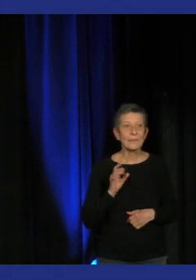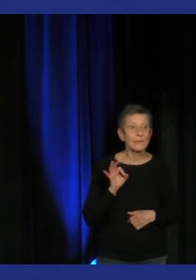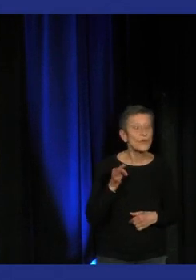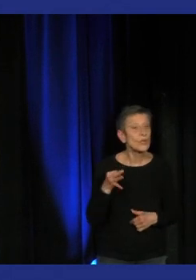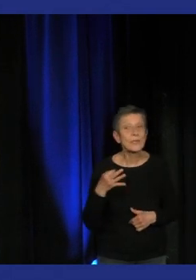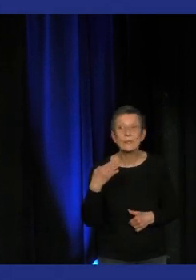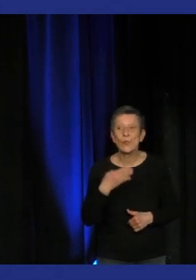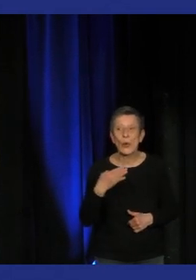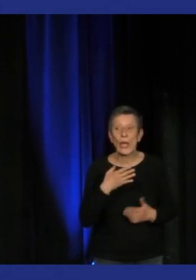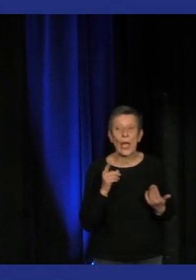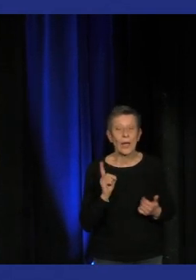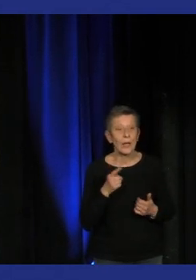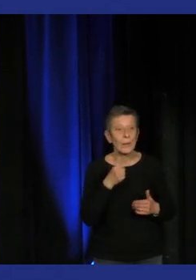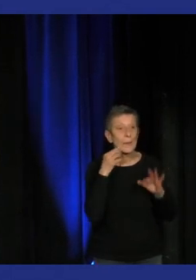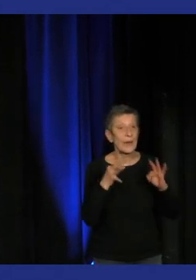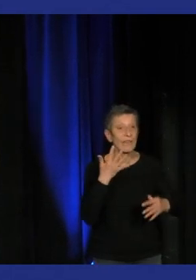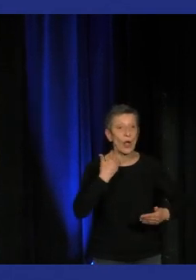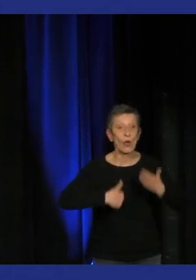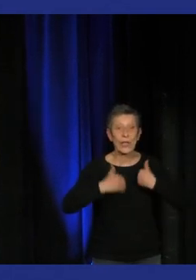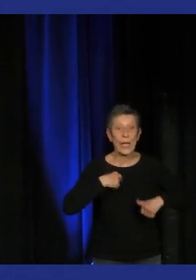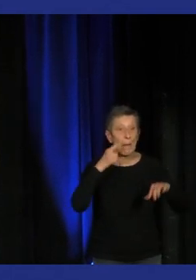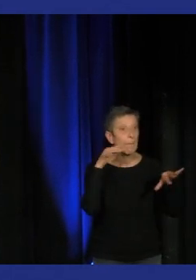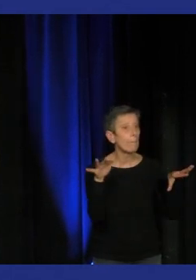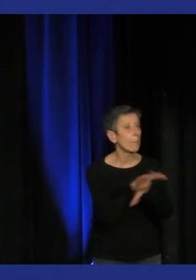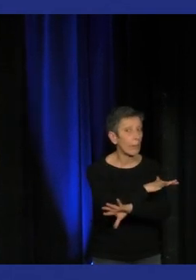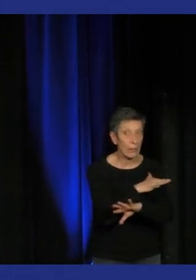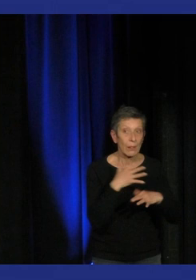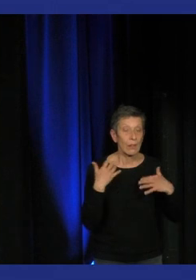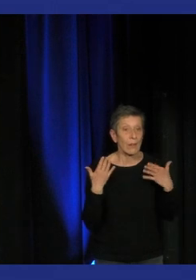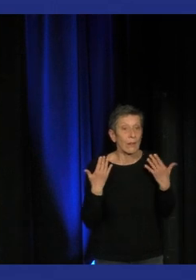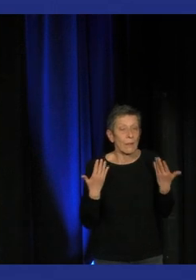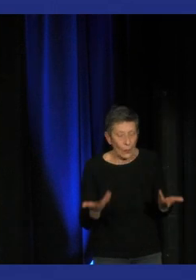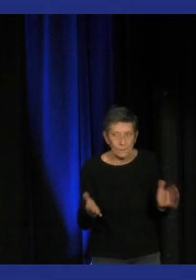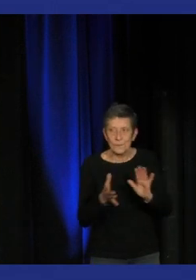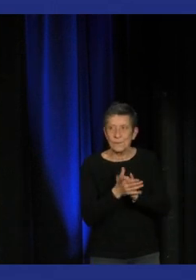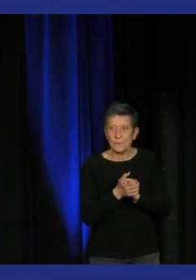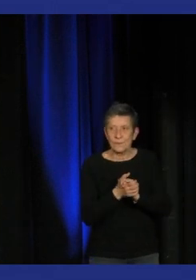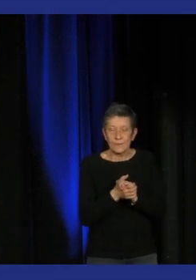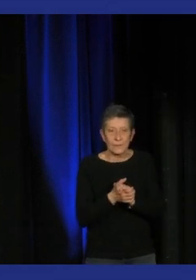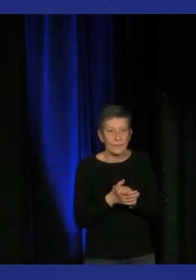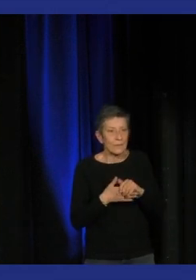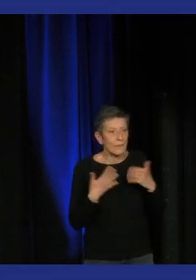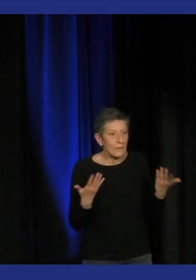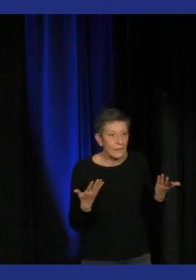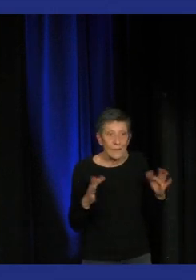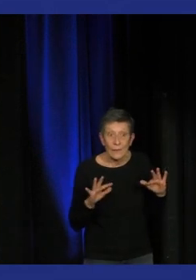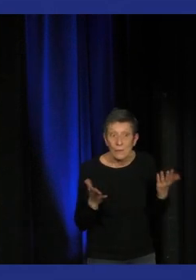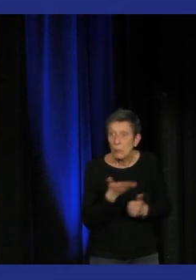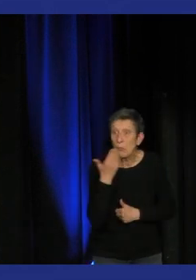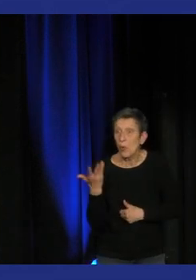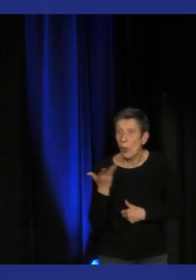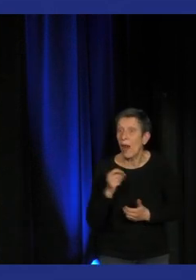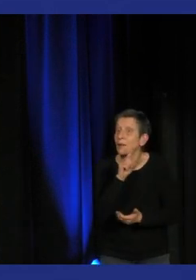parle des handicaps invisibles, la question est de savoir est-ce que c'est mieux d'avoir un handicap visible ou un